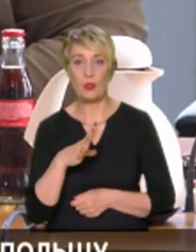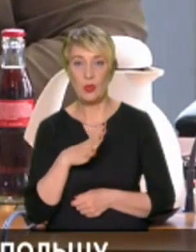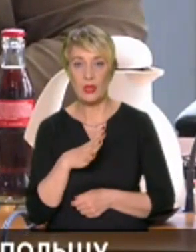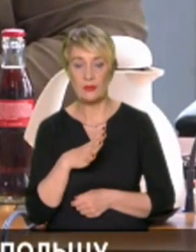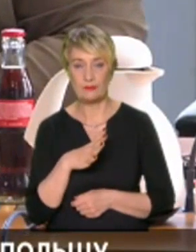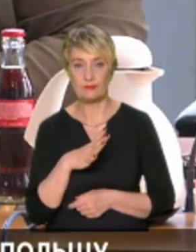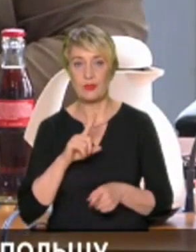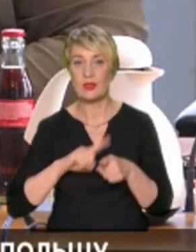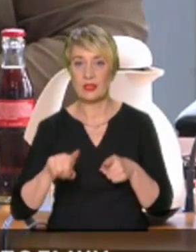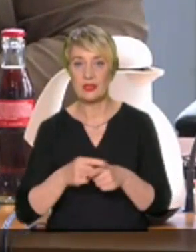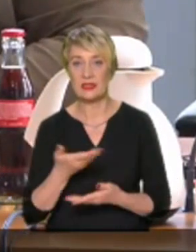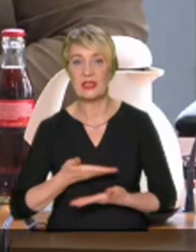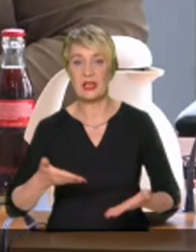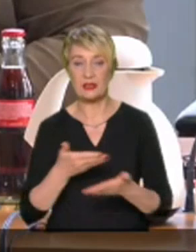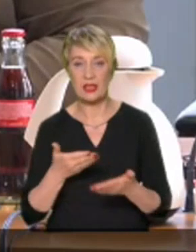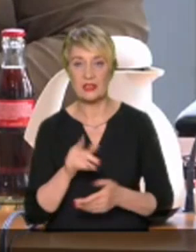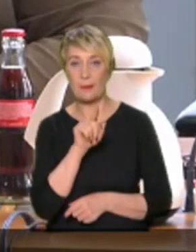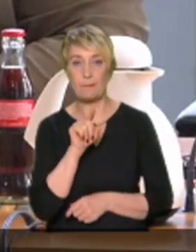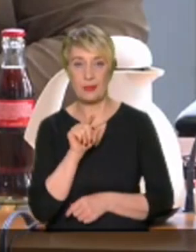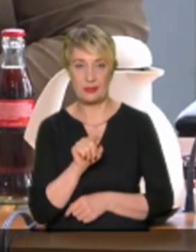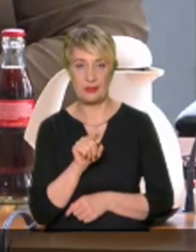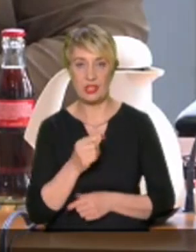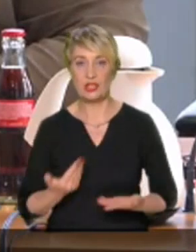коротшим. Для нас це питання життя не тільки